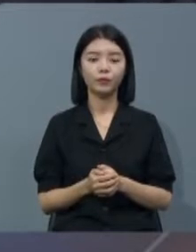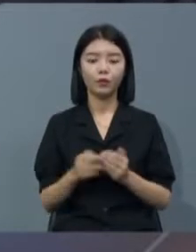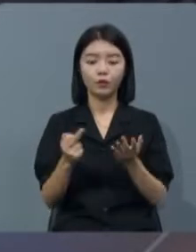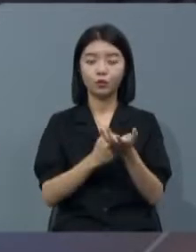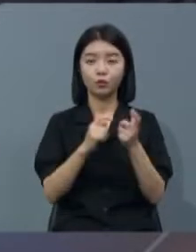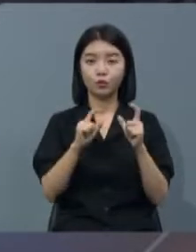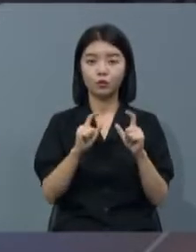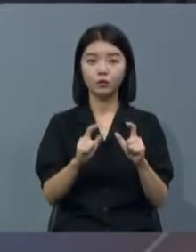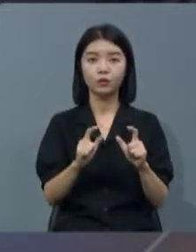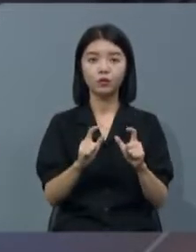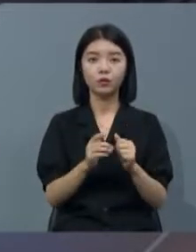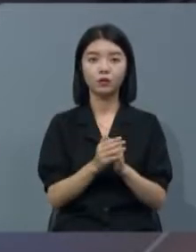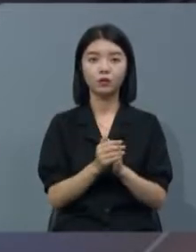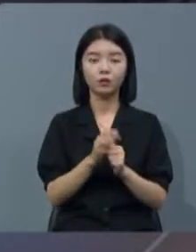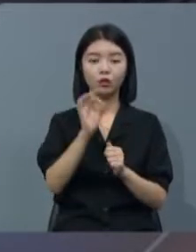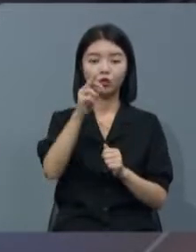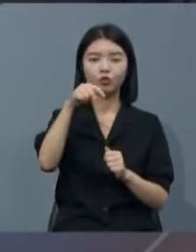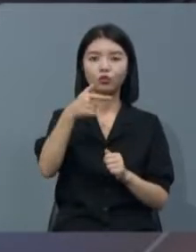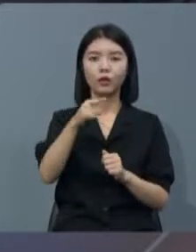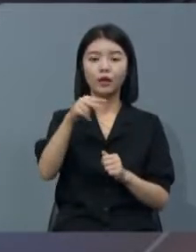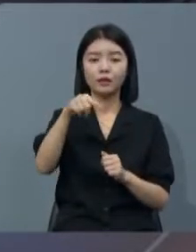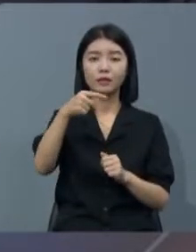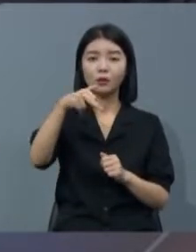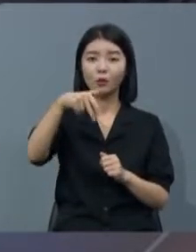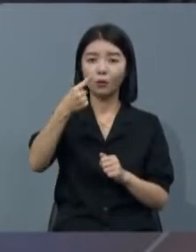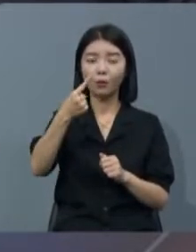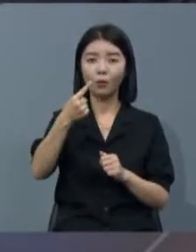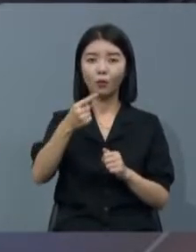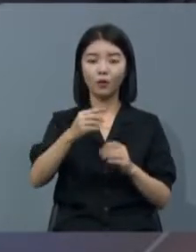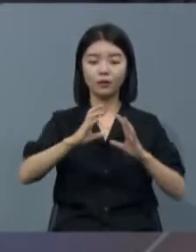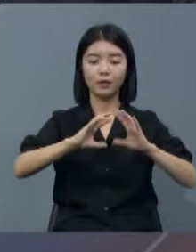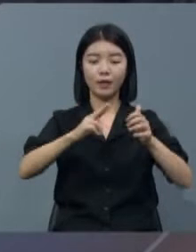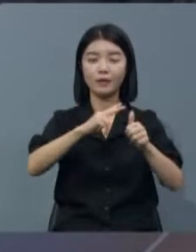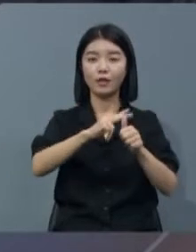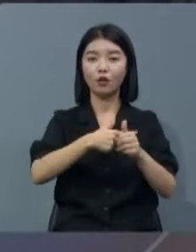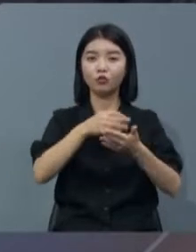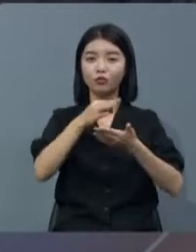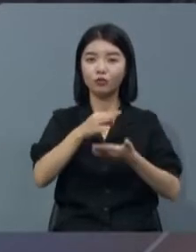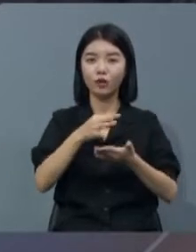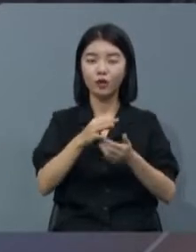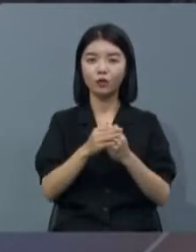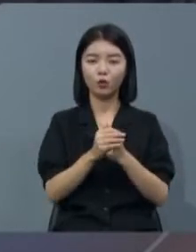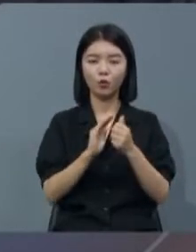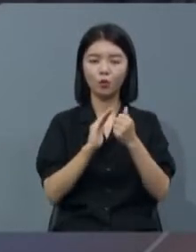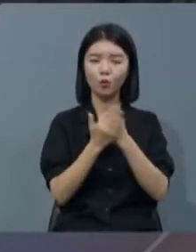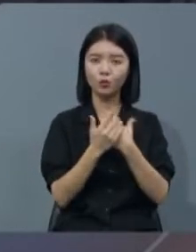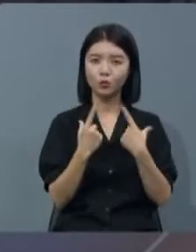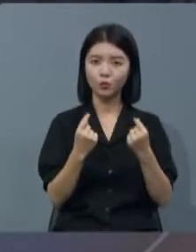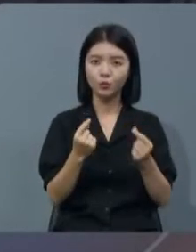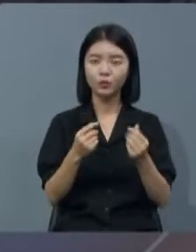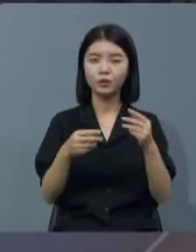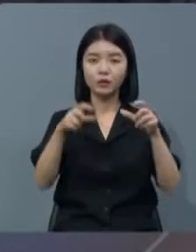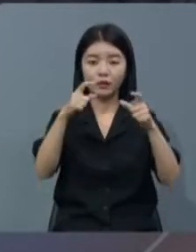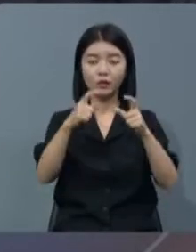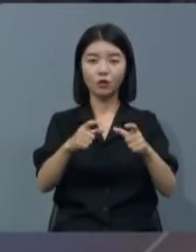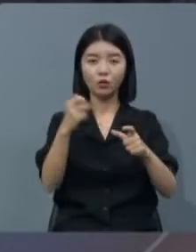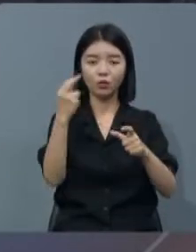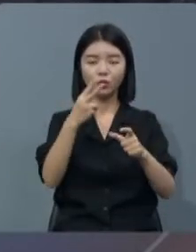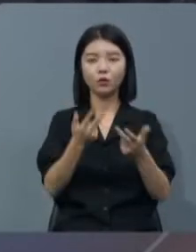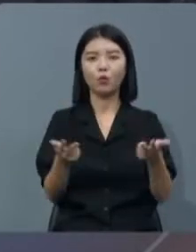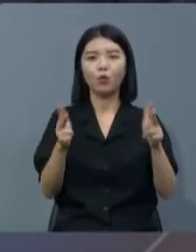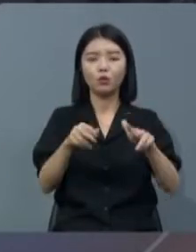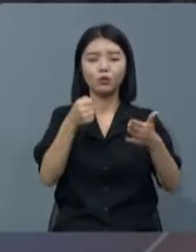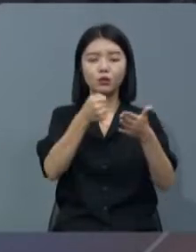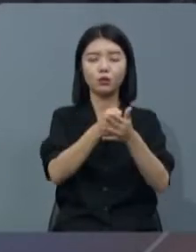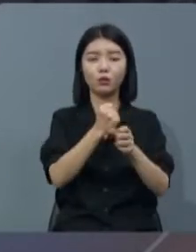제주는 유네스코 세계자연유산, 또 생물권 보존지역, 또 유네스코 세계지질공원으로